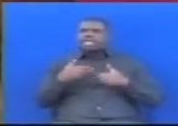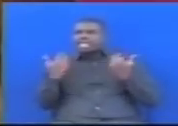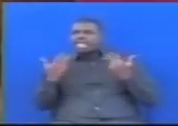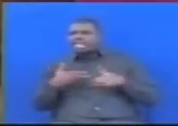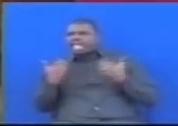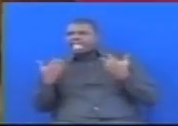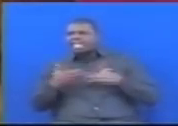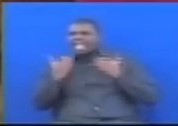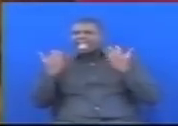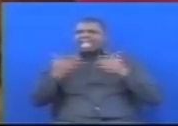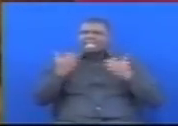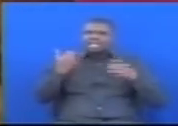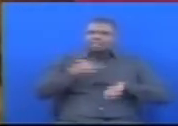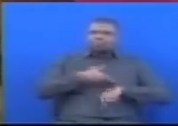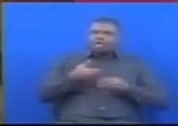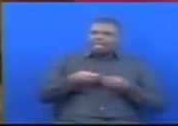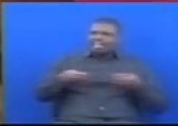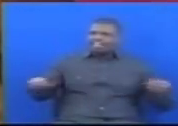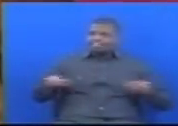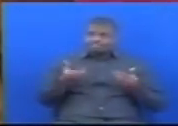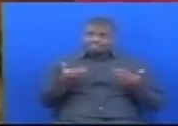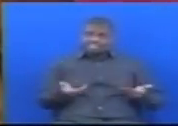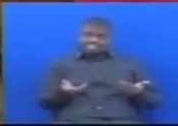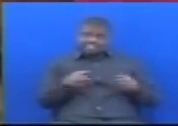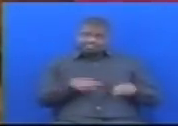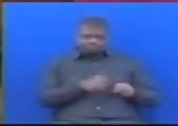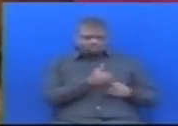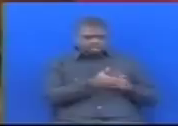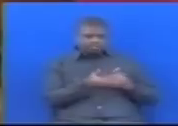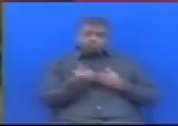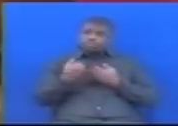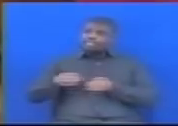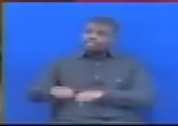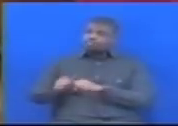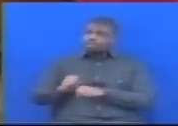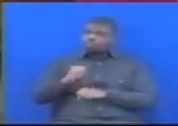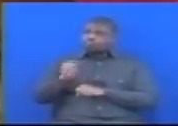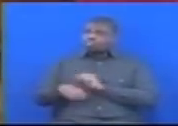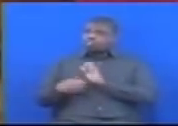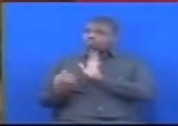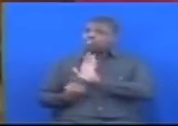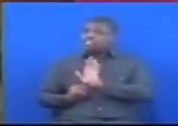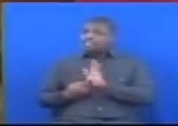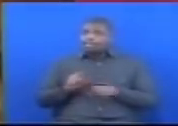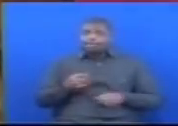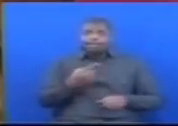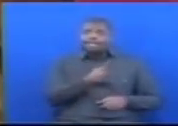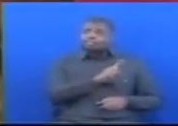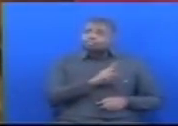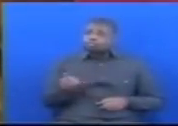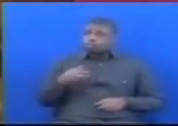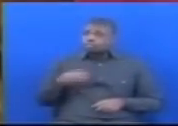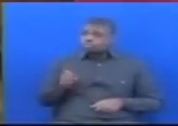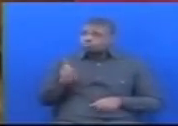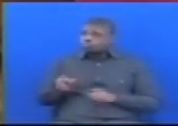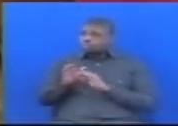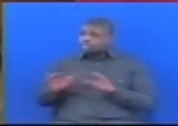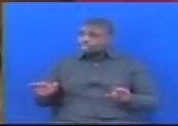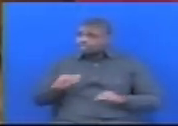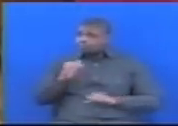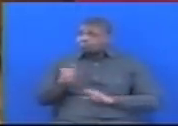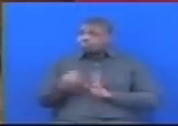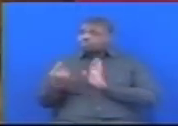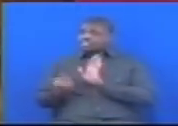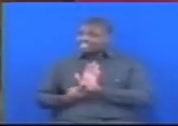kutimia kutekelezwa na mwezi wa sita sio mbali, je, waziri yupo tayari mwezi wa